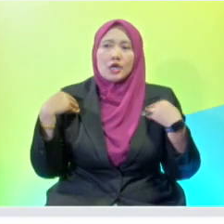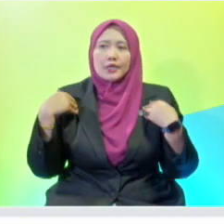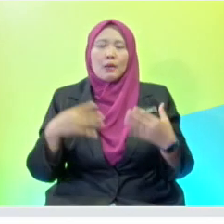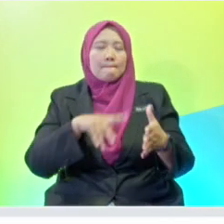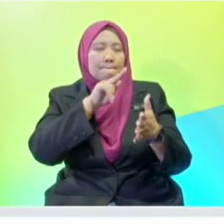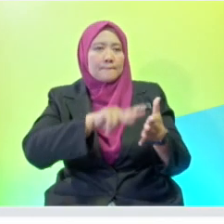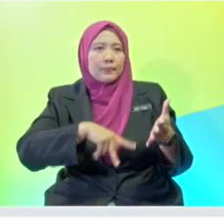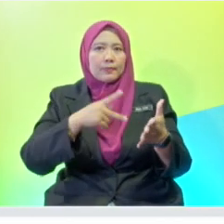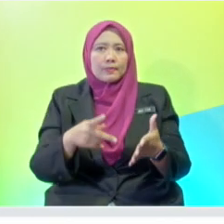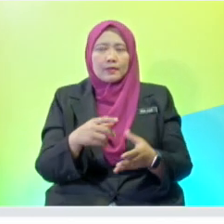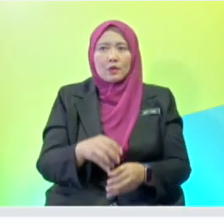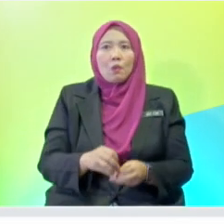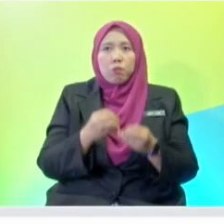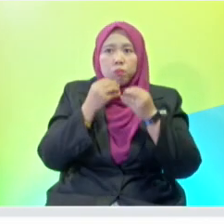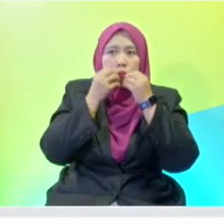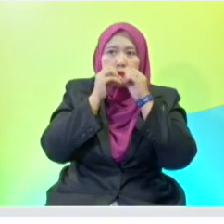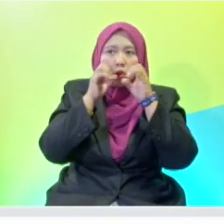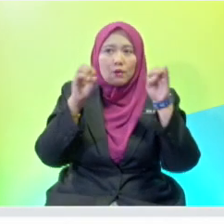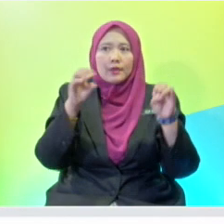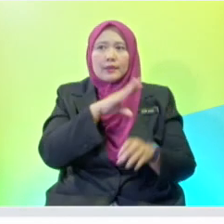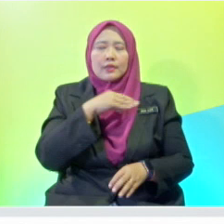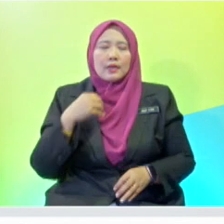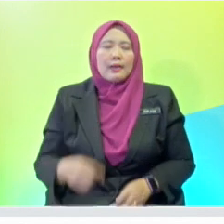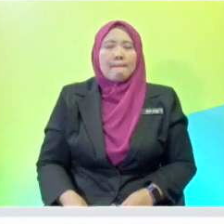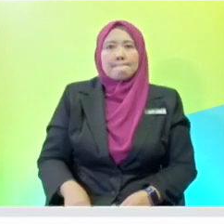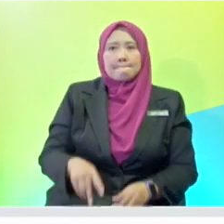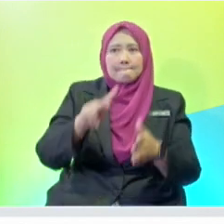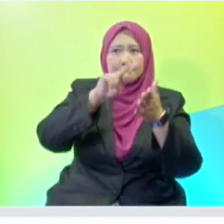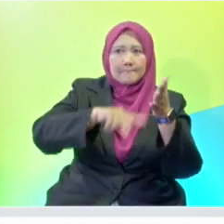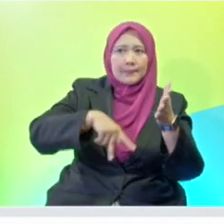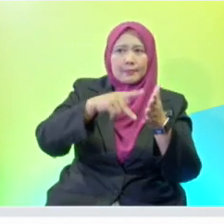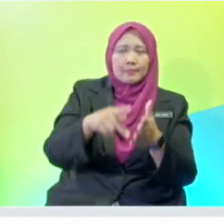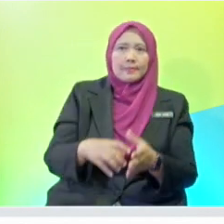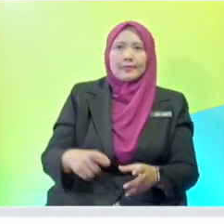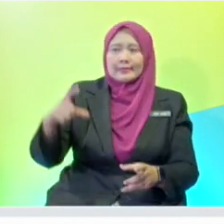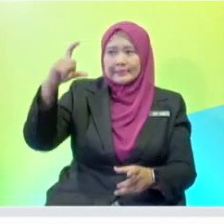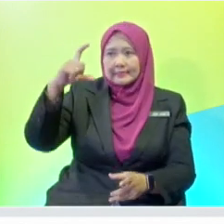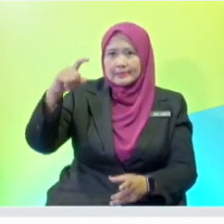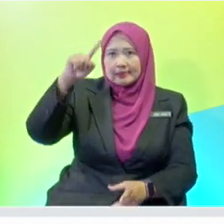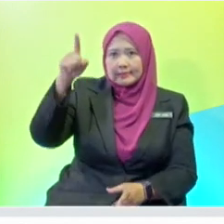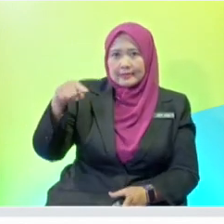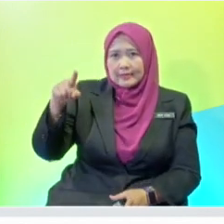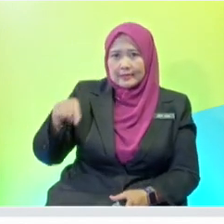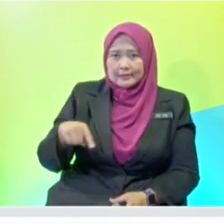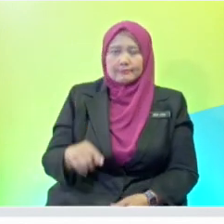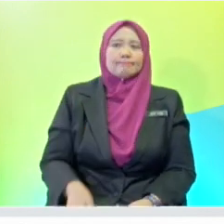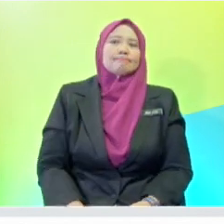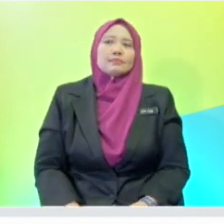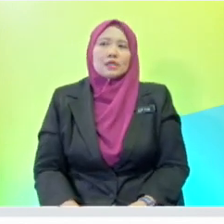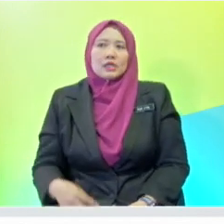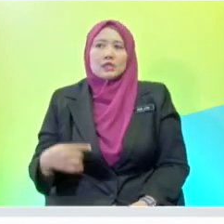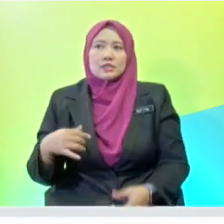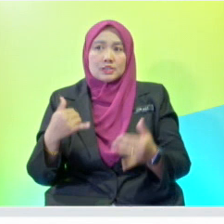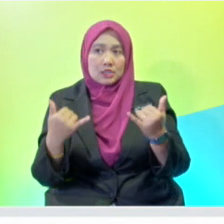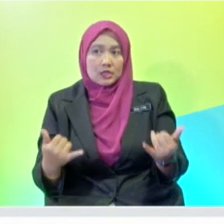berbagai alir Oke kemudian seterusnya Oke ini beberapa koleksi gambar ya yang boleh dikongsikan